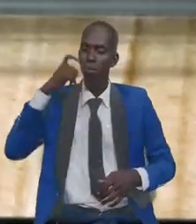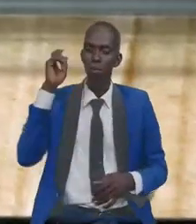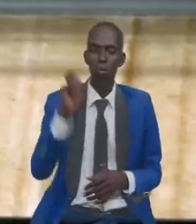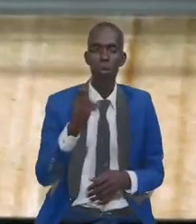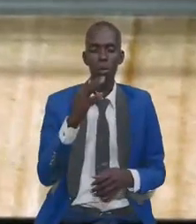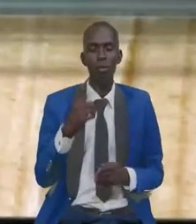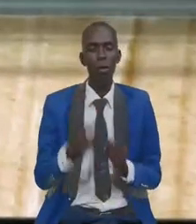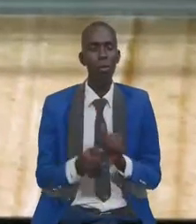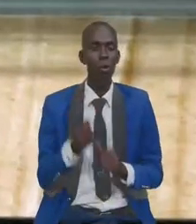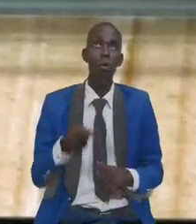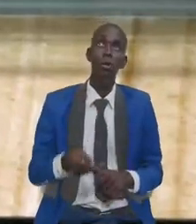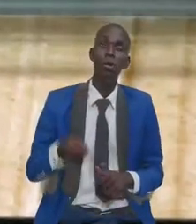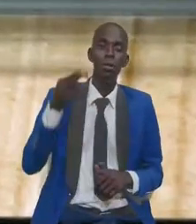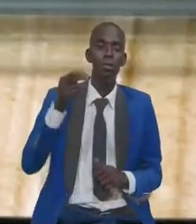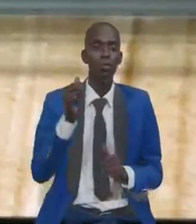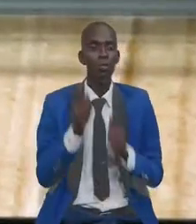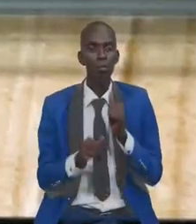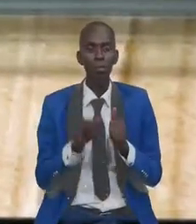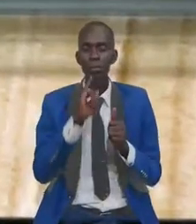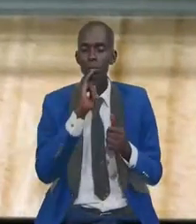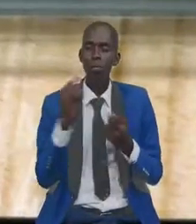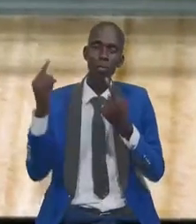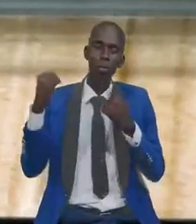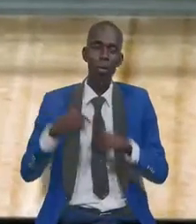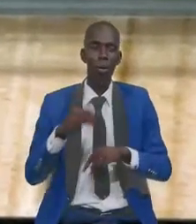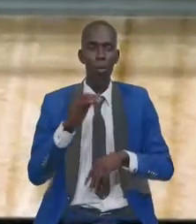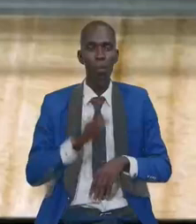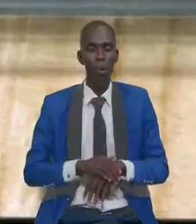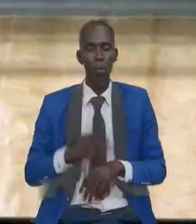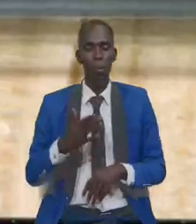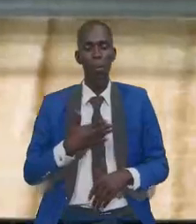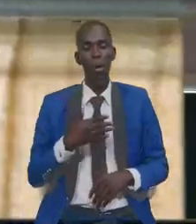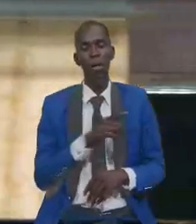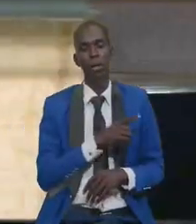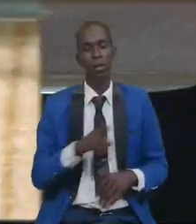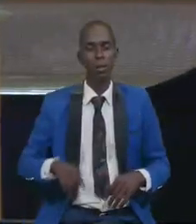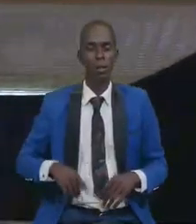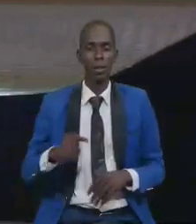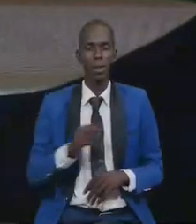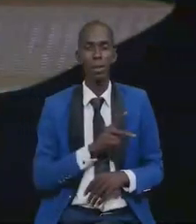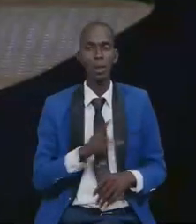Très-Haut qui s'accomplira sur mon Seigneur le roi.